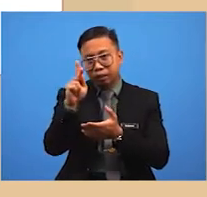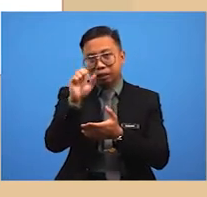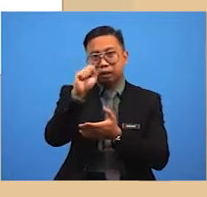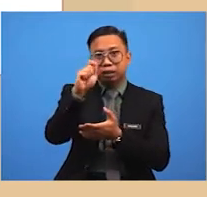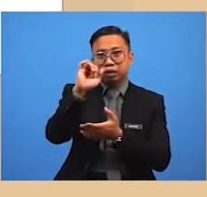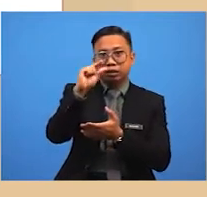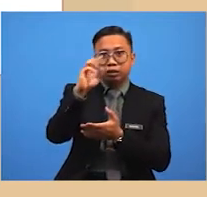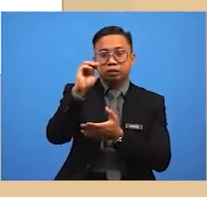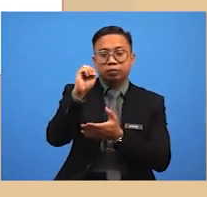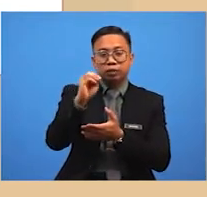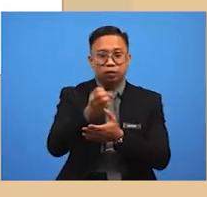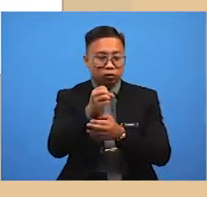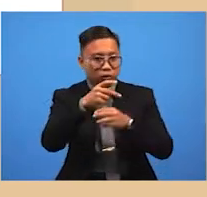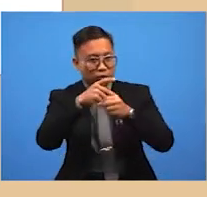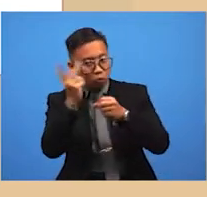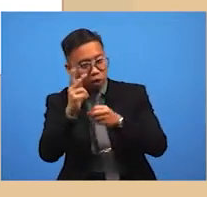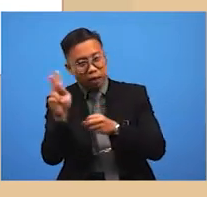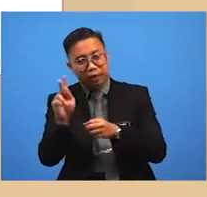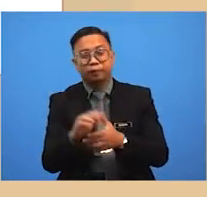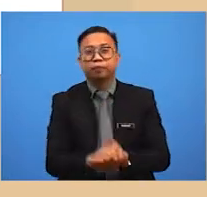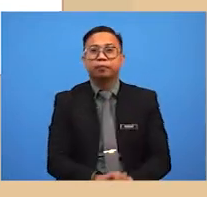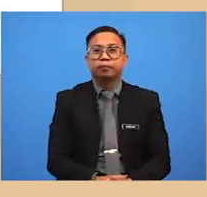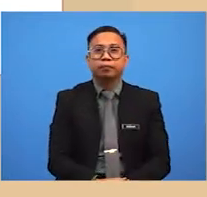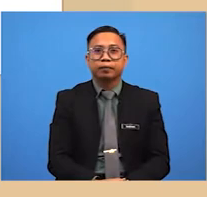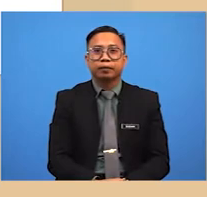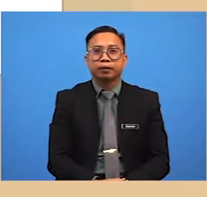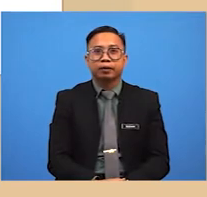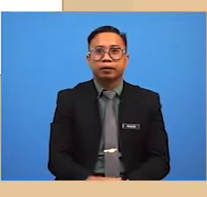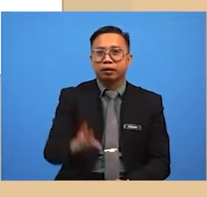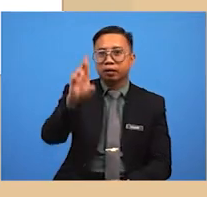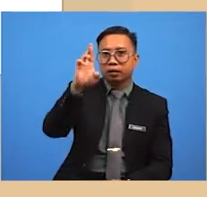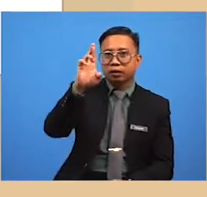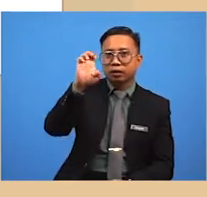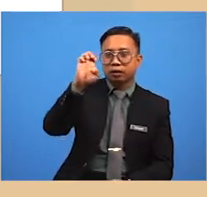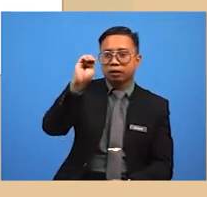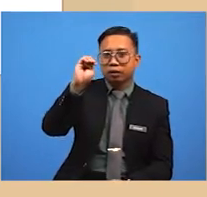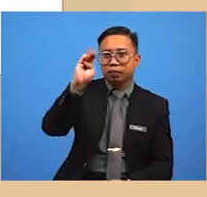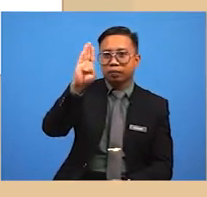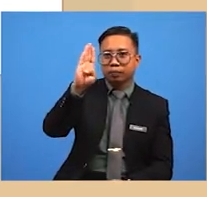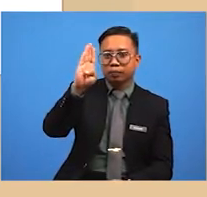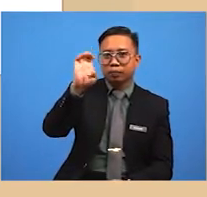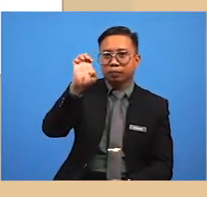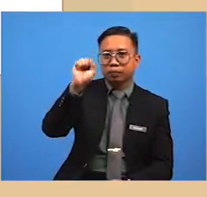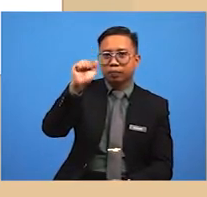merembeskan. Ya, betul murid-murid, rembesan gula.